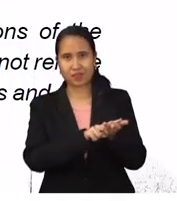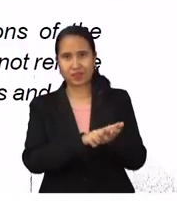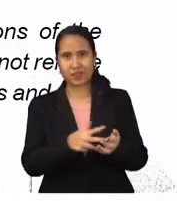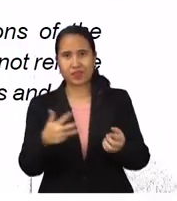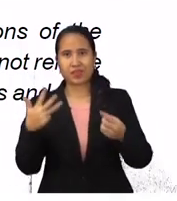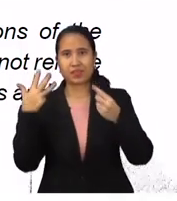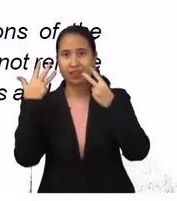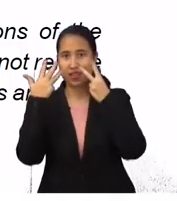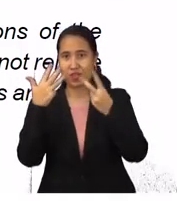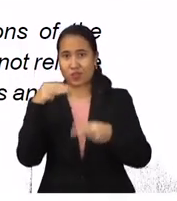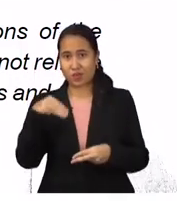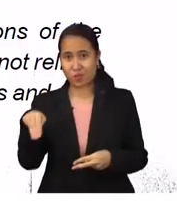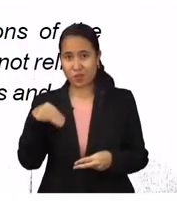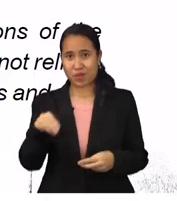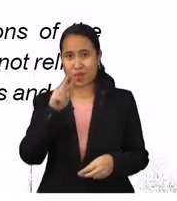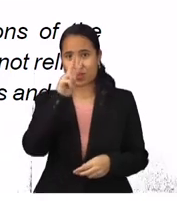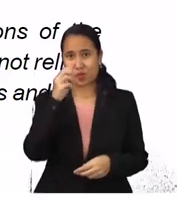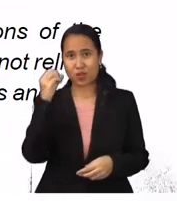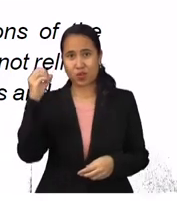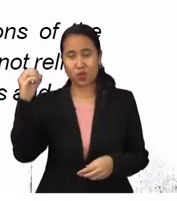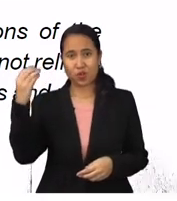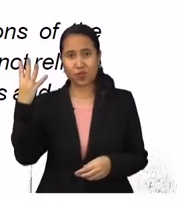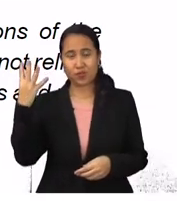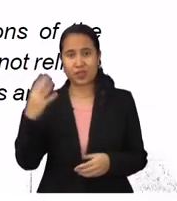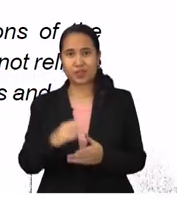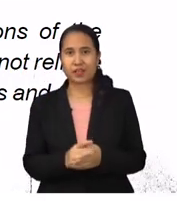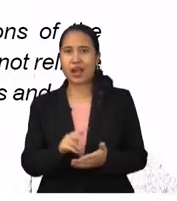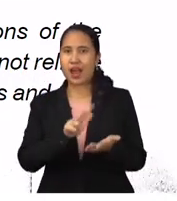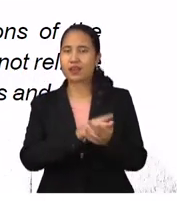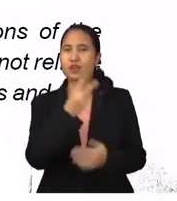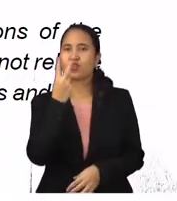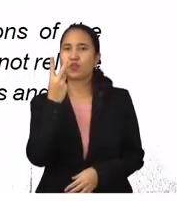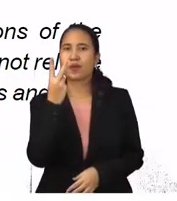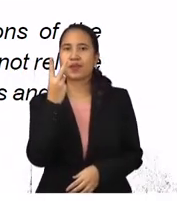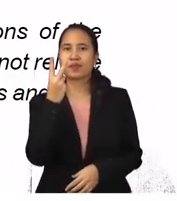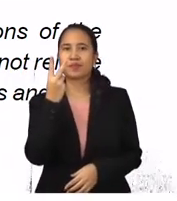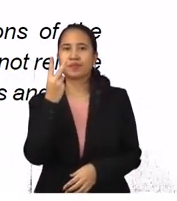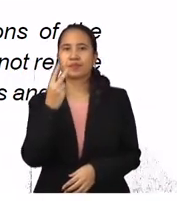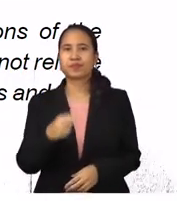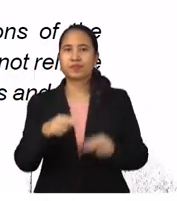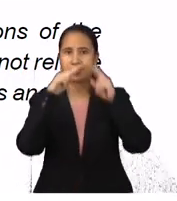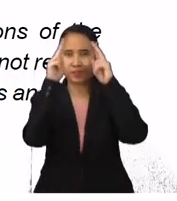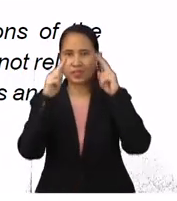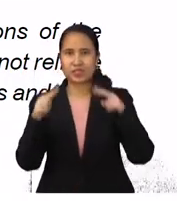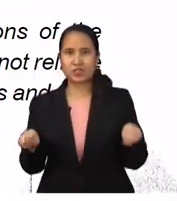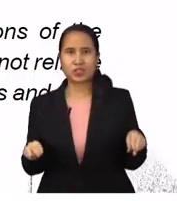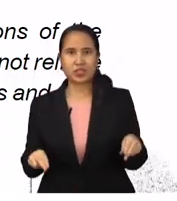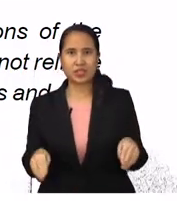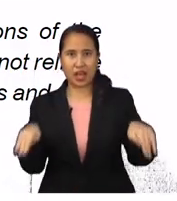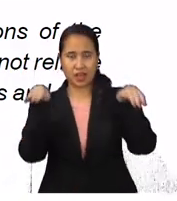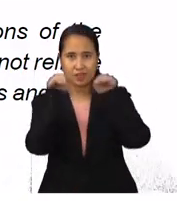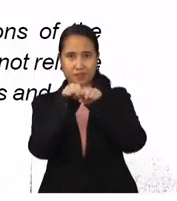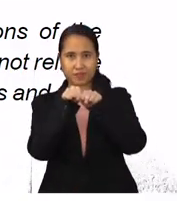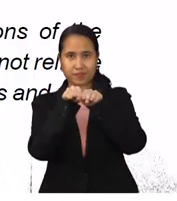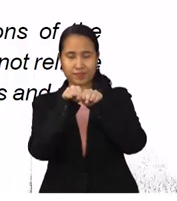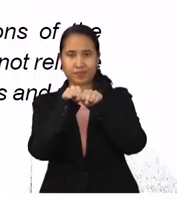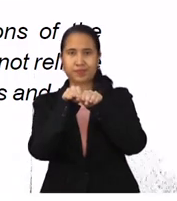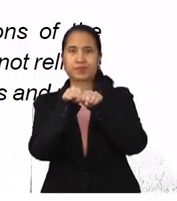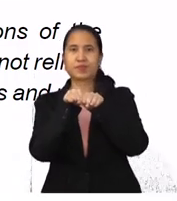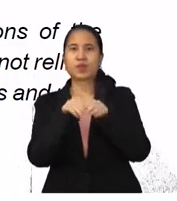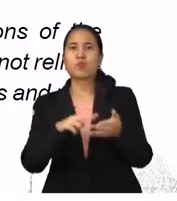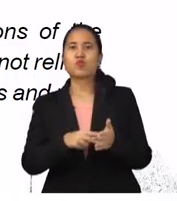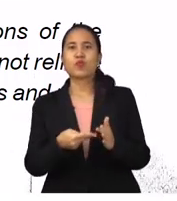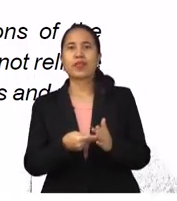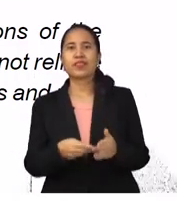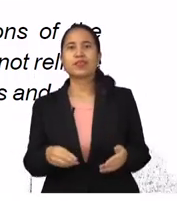29 maart 2004 in verband met artikel 2 van het internationaal verdrag in zaken burger- en politieke